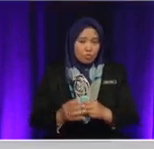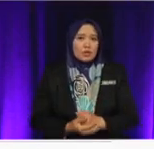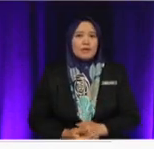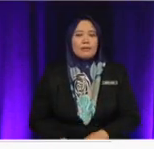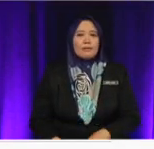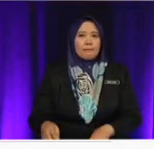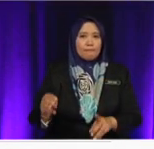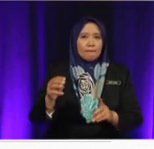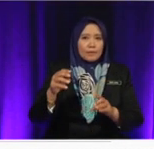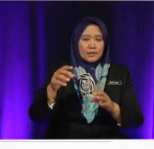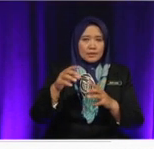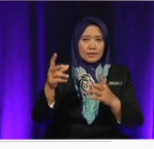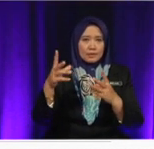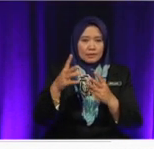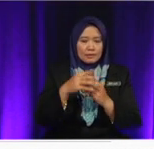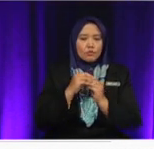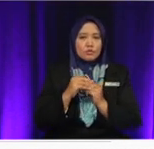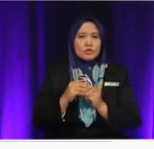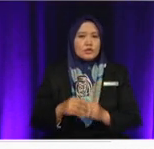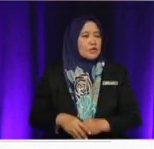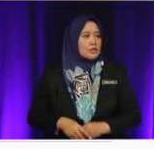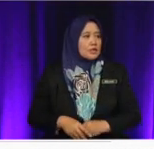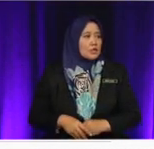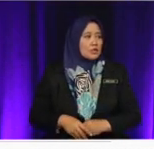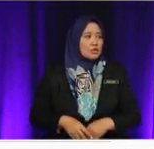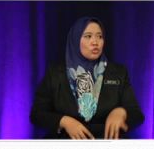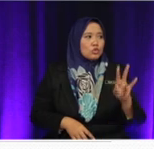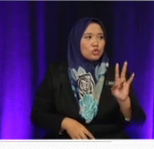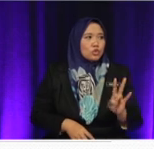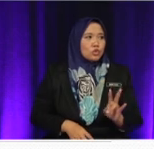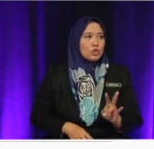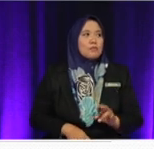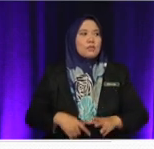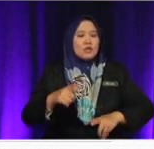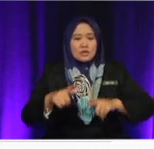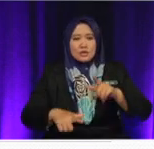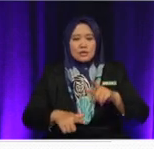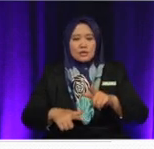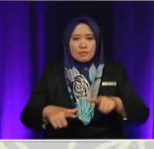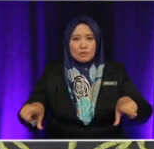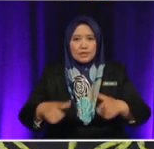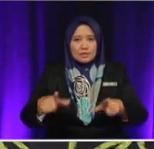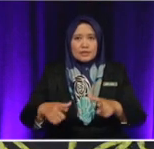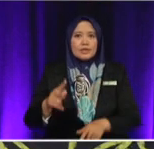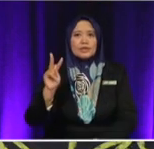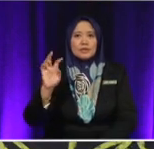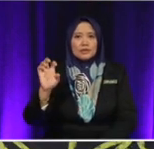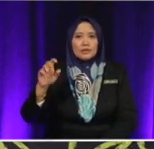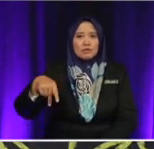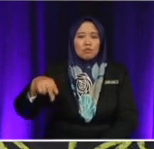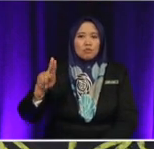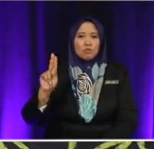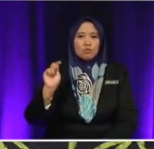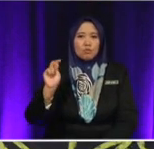melaksanakan keputusan. Akhir sekali ketujuh, kawalan dan penilaian. Okey, bagus. Jadi ingat ya